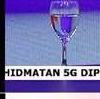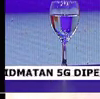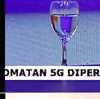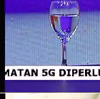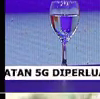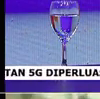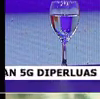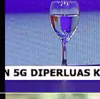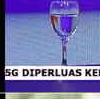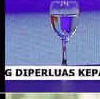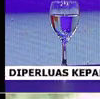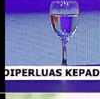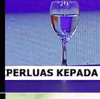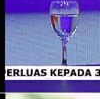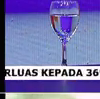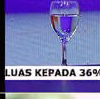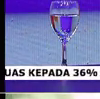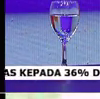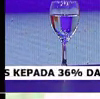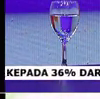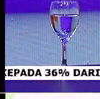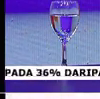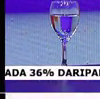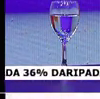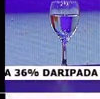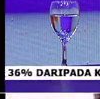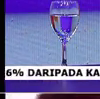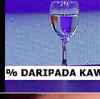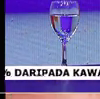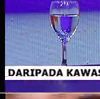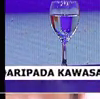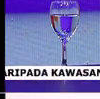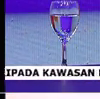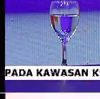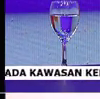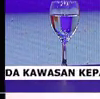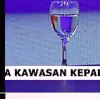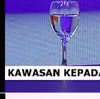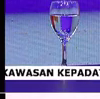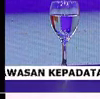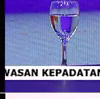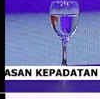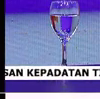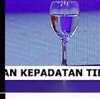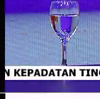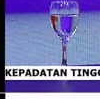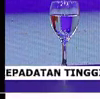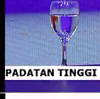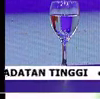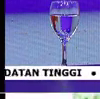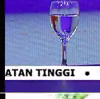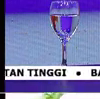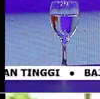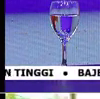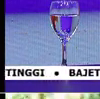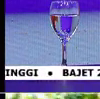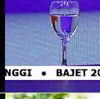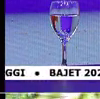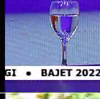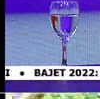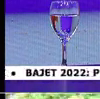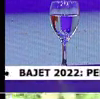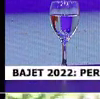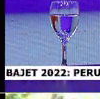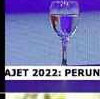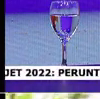Haji, kita bukan tak nak pergi, kita rindu nak pergi. Apabila kita bicara soal tanah suci, aku rindu. Entah mengapa, perasaan